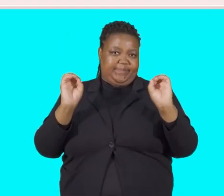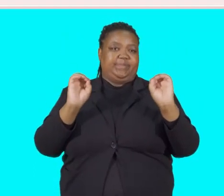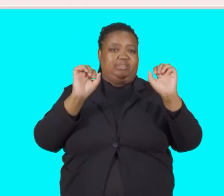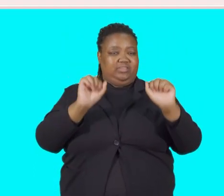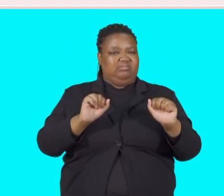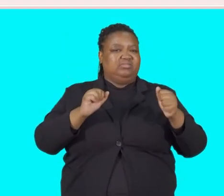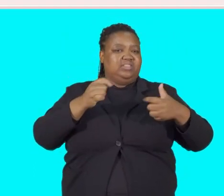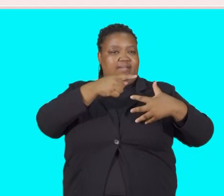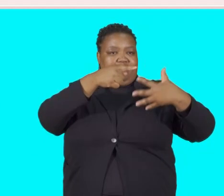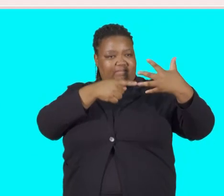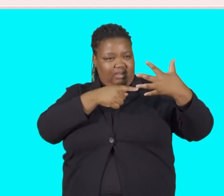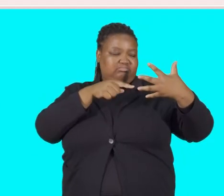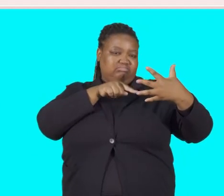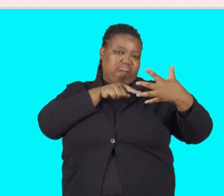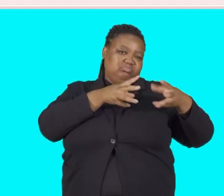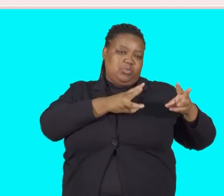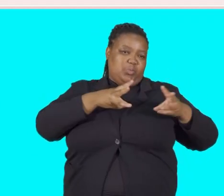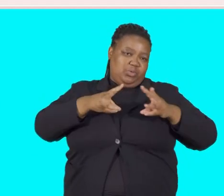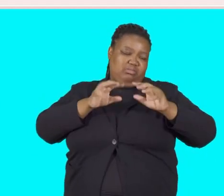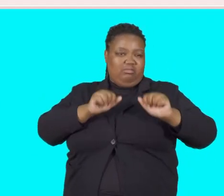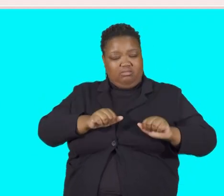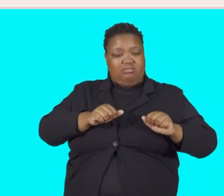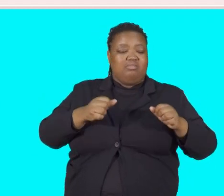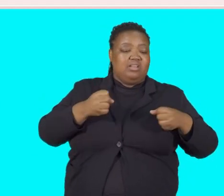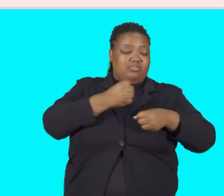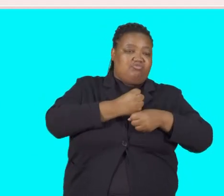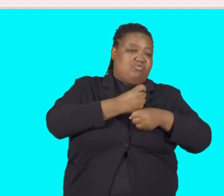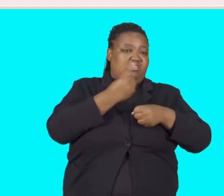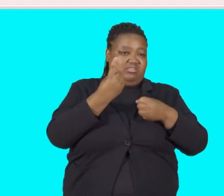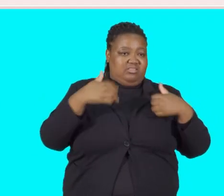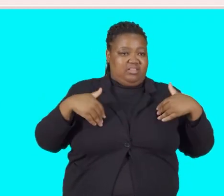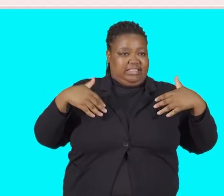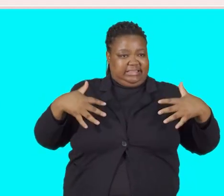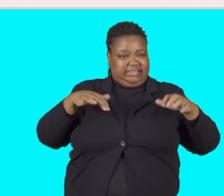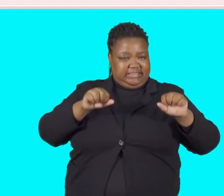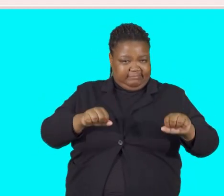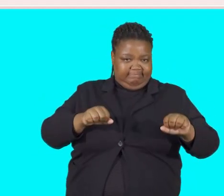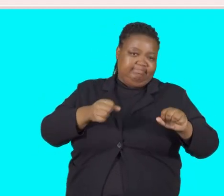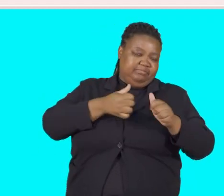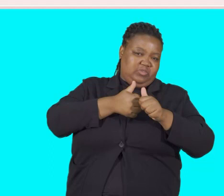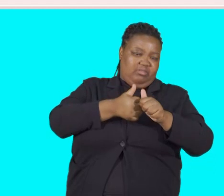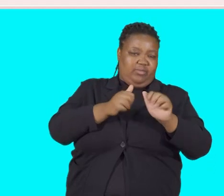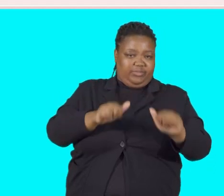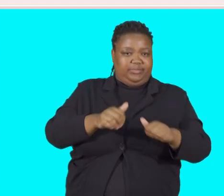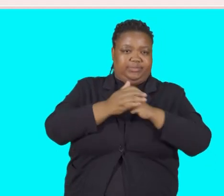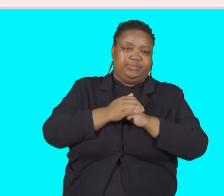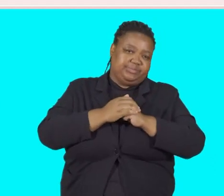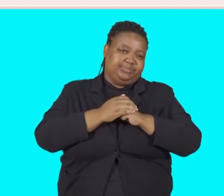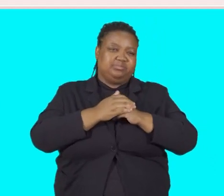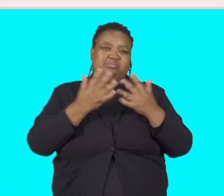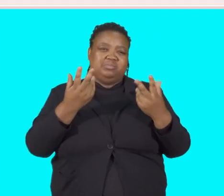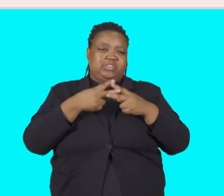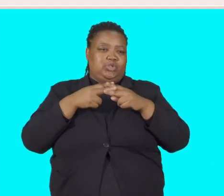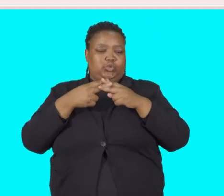zintlanu sizaziyo kwibanga labaqalayo, kwisigaba sabaqalayo. Izixhobo zokufunda